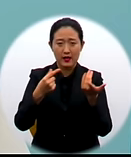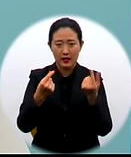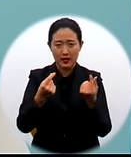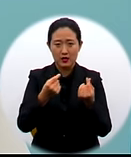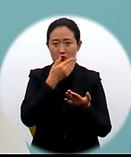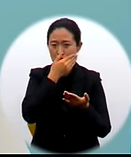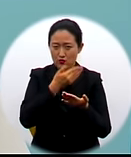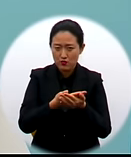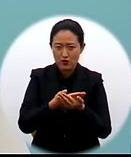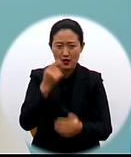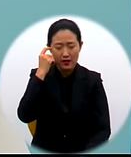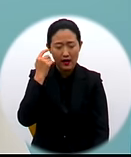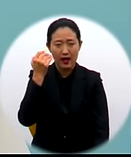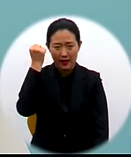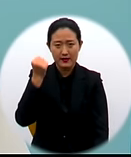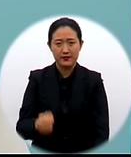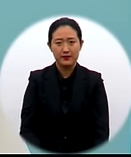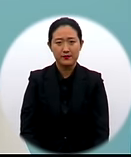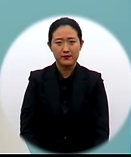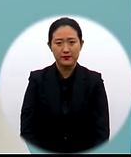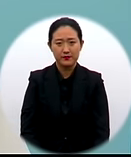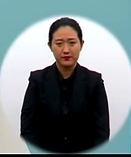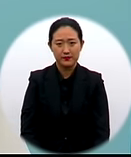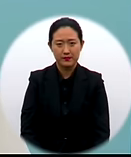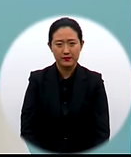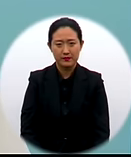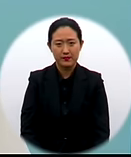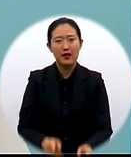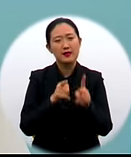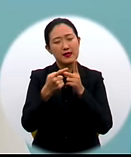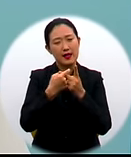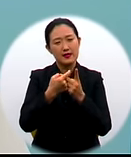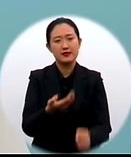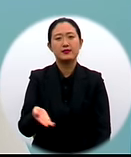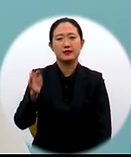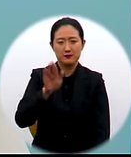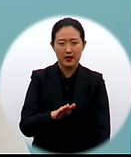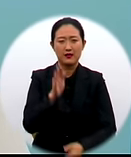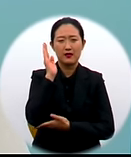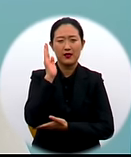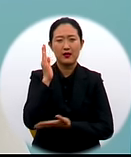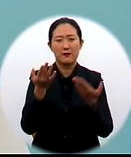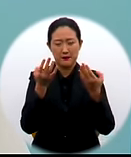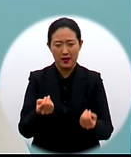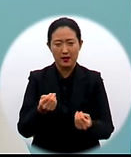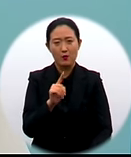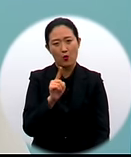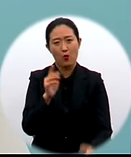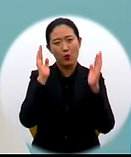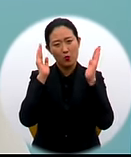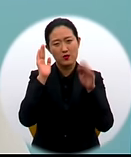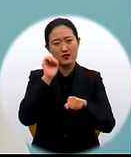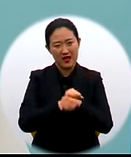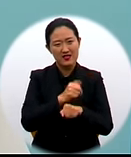하시면 맥락상 이해를 하지만 하면서 이제 무슨 생각도 많이 하시냐면 근데 그래도 공부 잘해야 대기업 가는 거고 그래도 자기 스펙